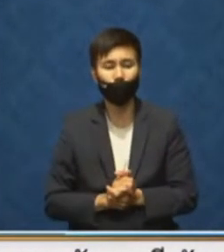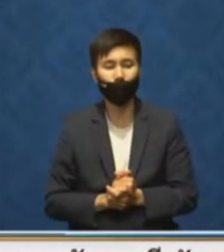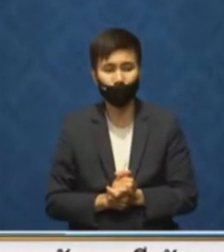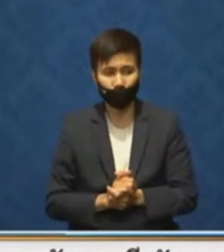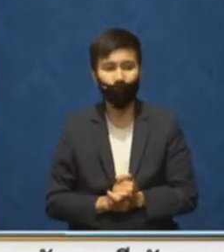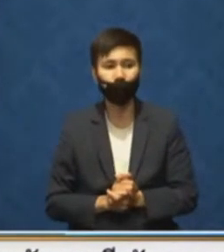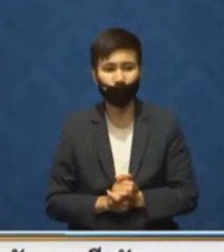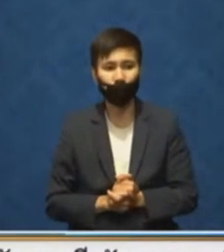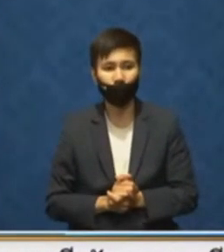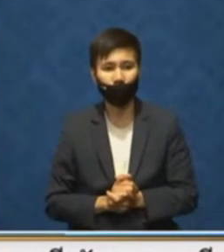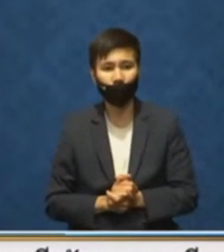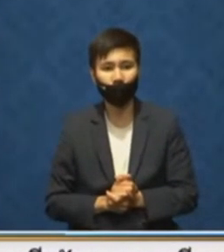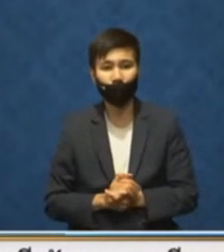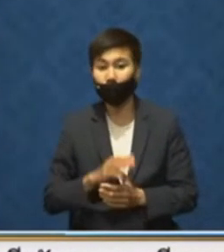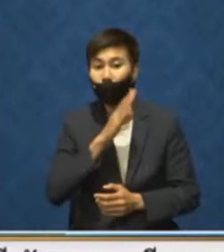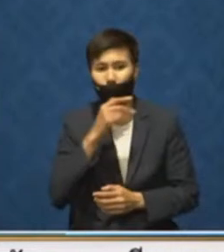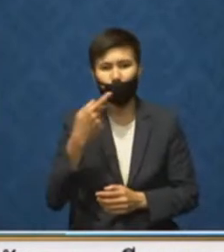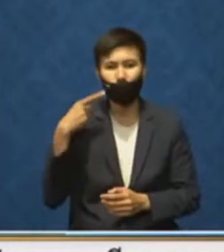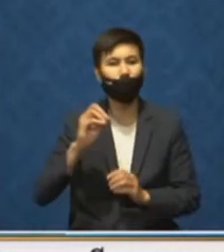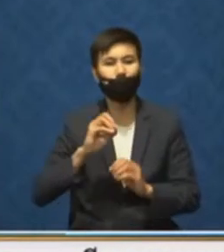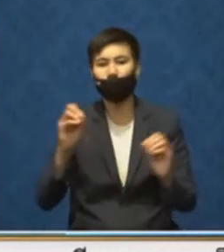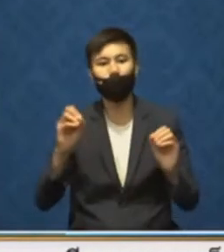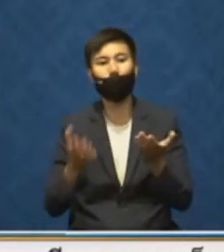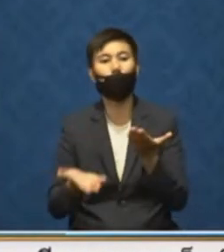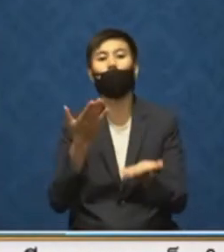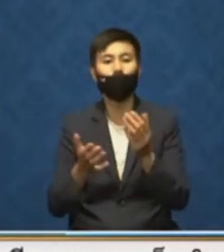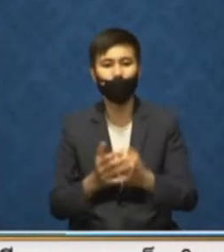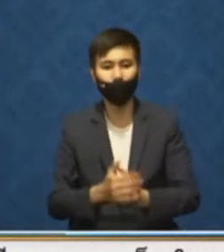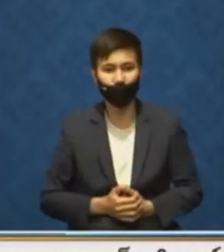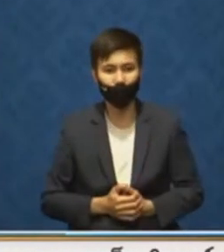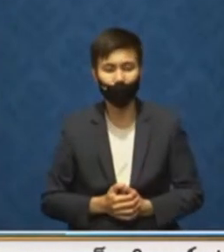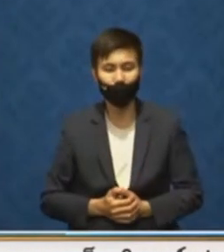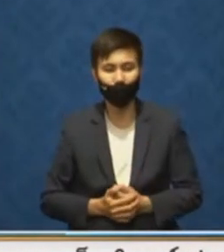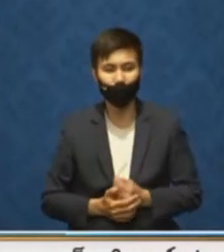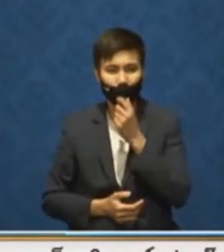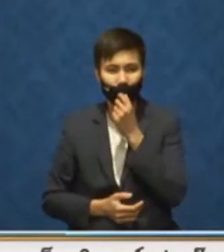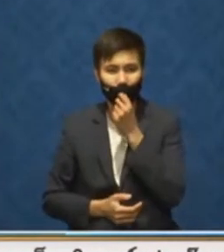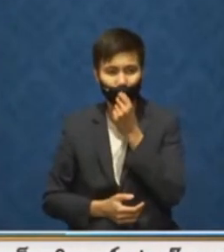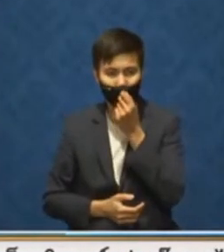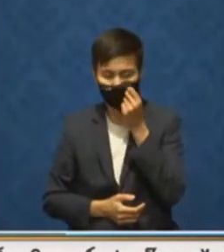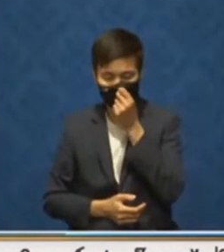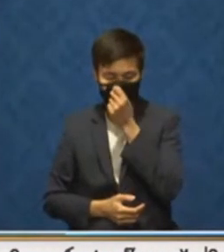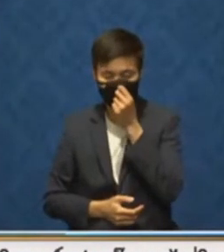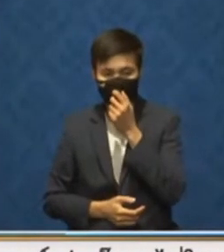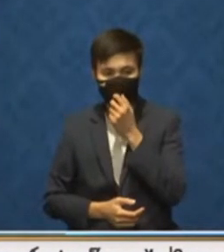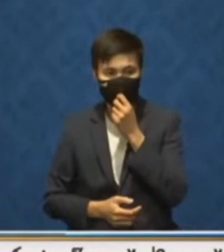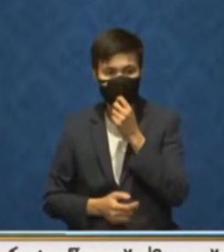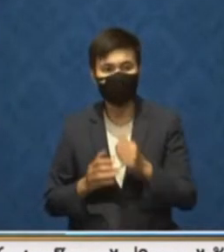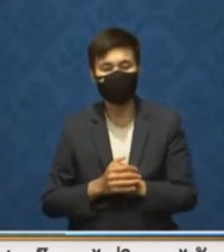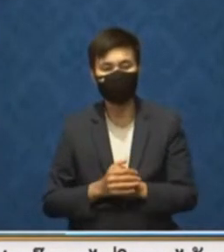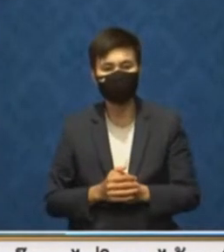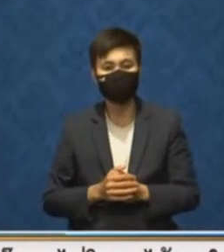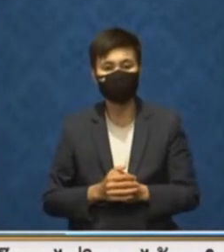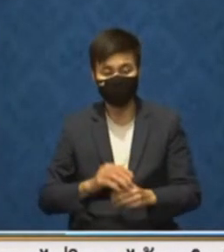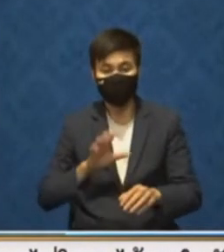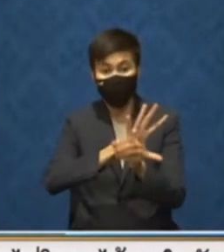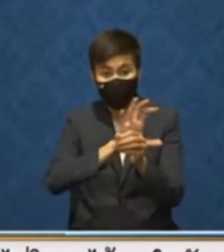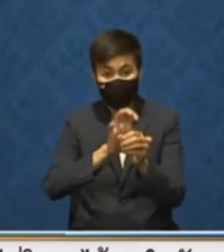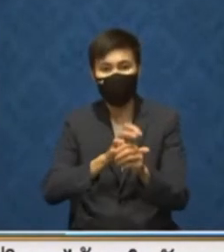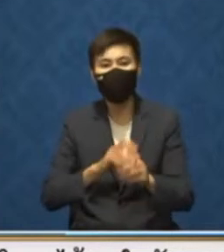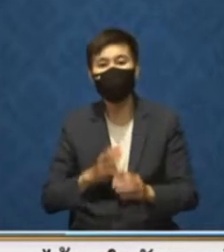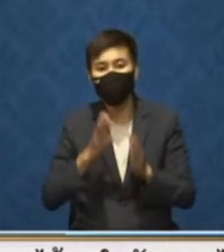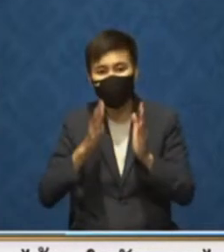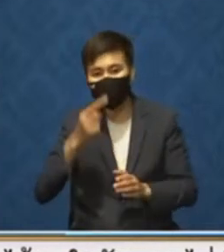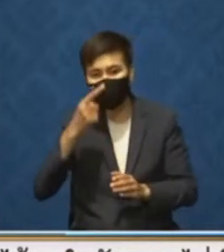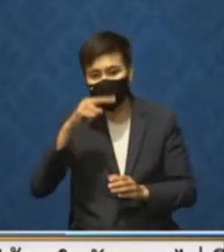แล้วกันไม่มีโยชน์ก็ก็แล้วแต่ไงเดี๋ยวก็ยิ่งในช่วงที่คอวีด้านนั้นเราได้ผลักดันให้คนไทยปรับตัวเข้า